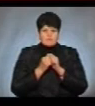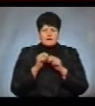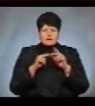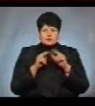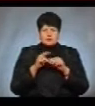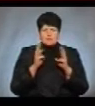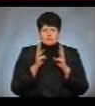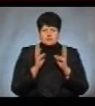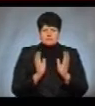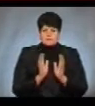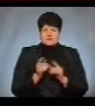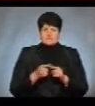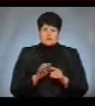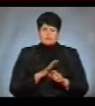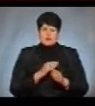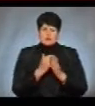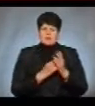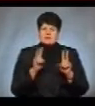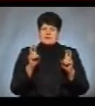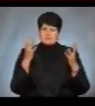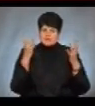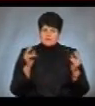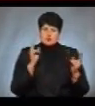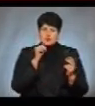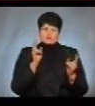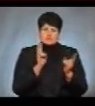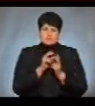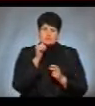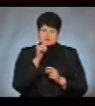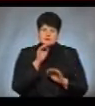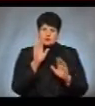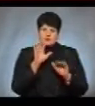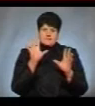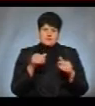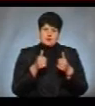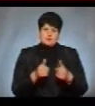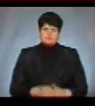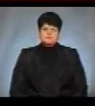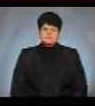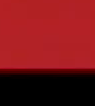пожежну безпеку. Це була програма «Тема дня». Зустрінемося завтра у цій же порі. Кажу вам до побачення і на все добре.